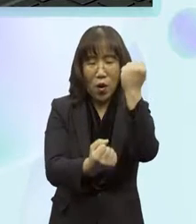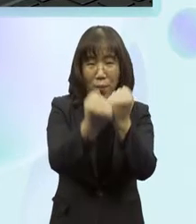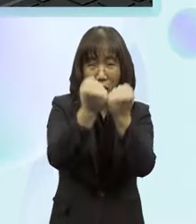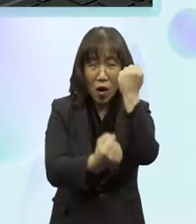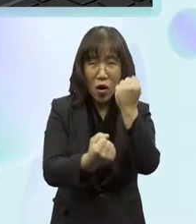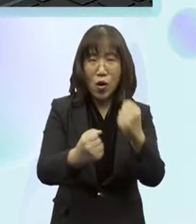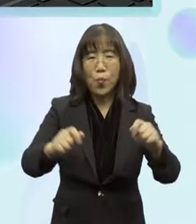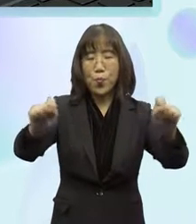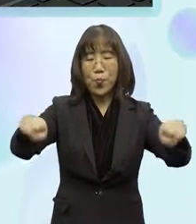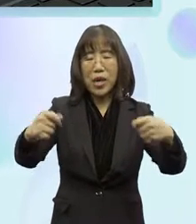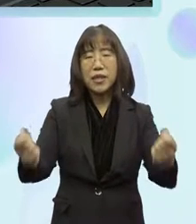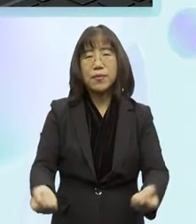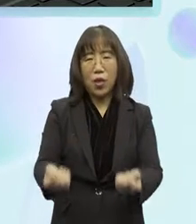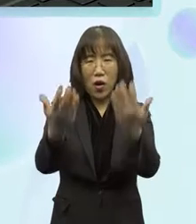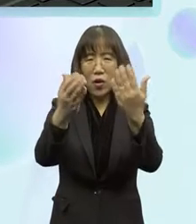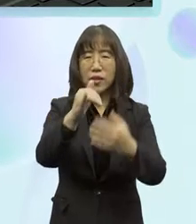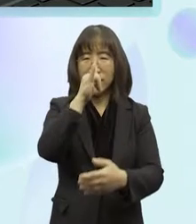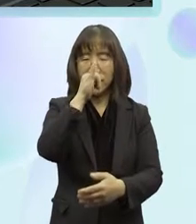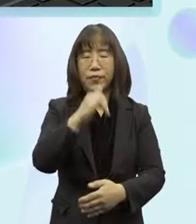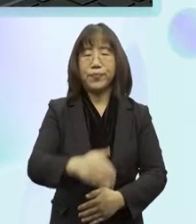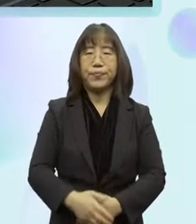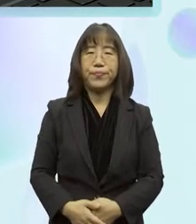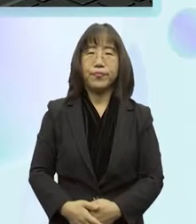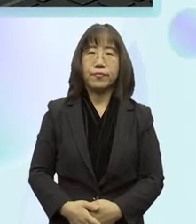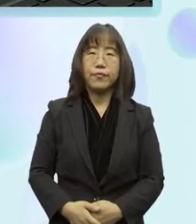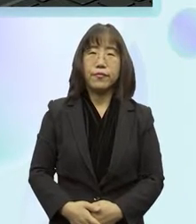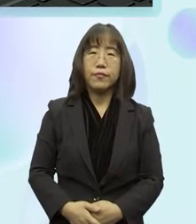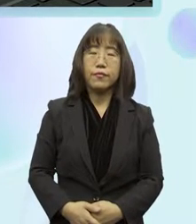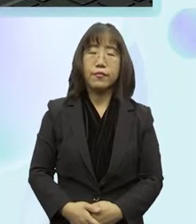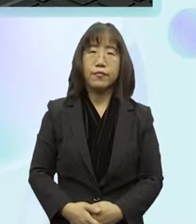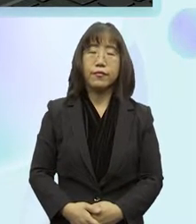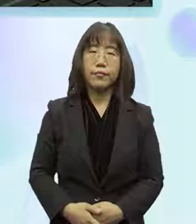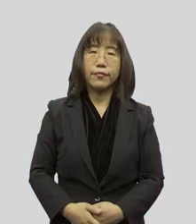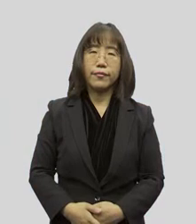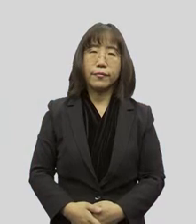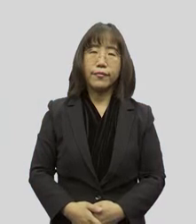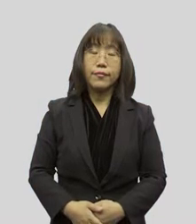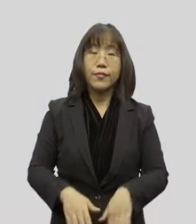문화 공연 드림점프 페스티벌을 준비했습니다.